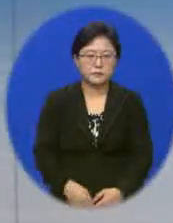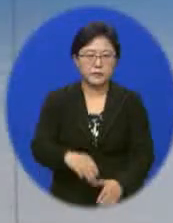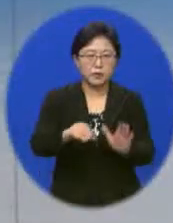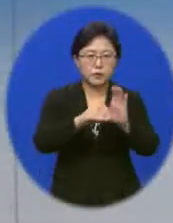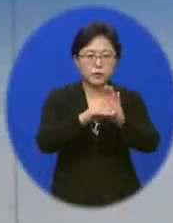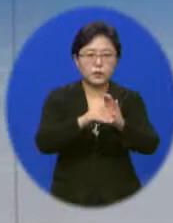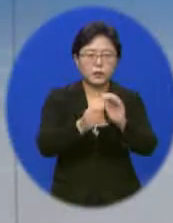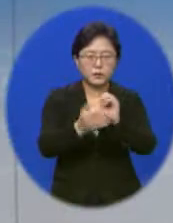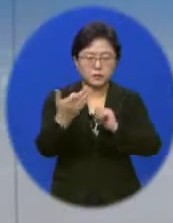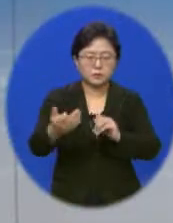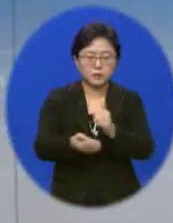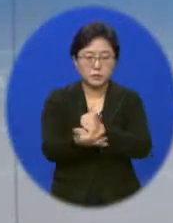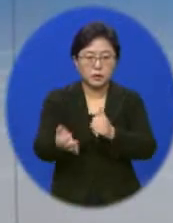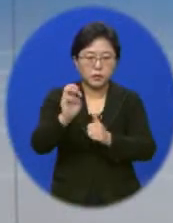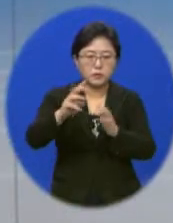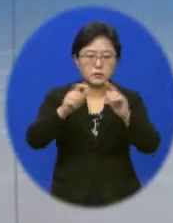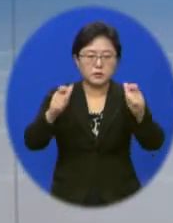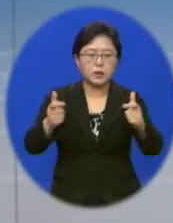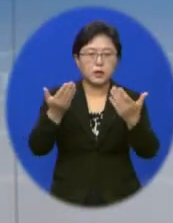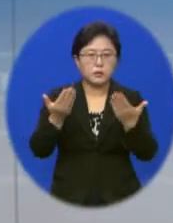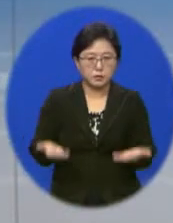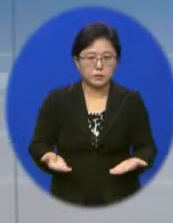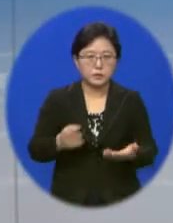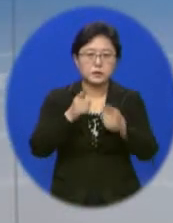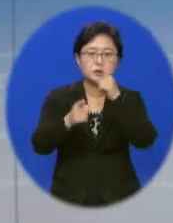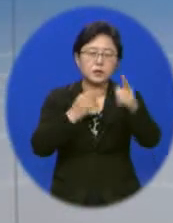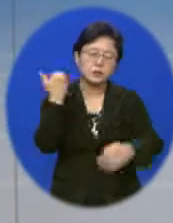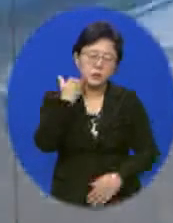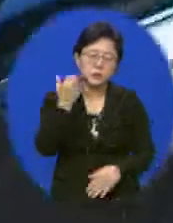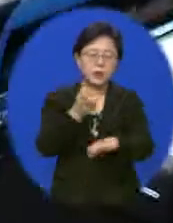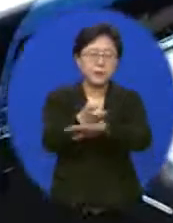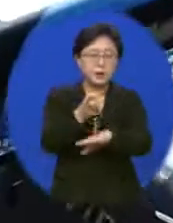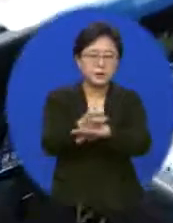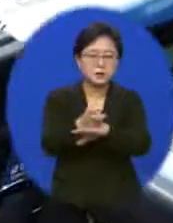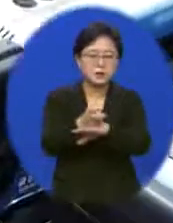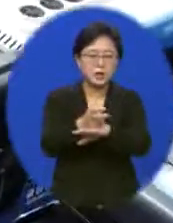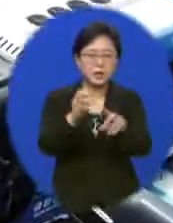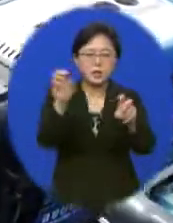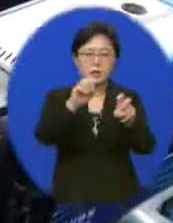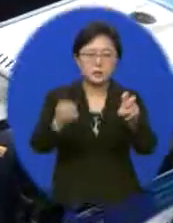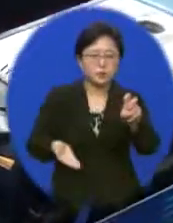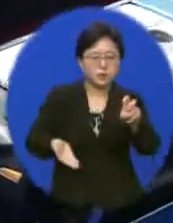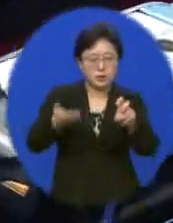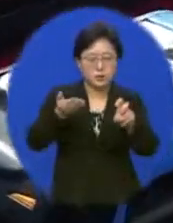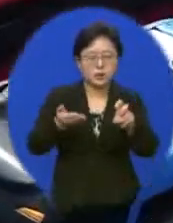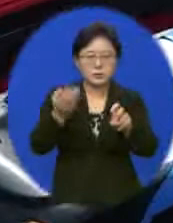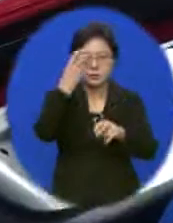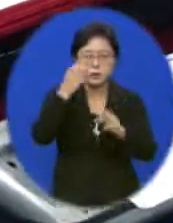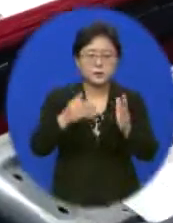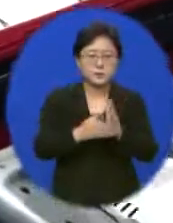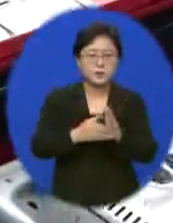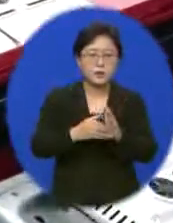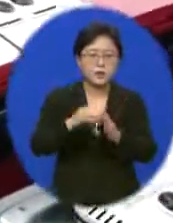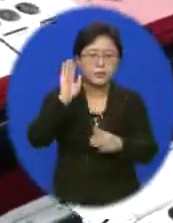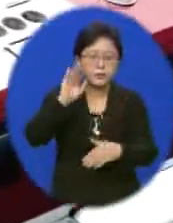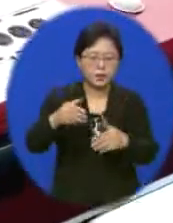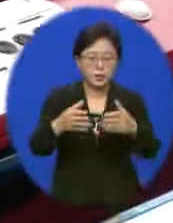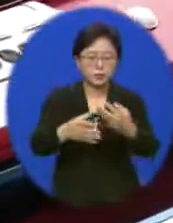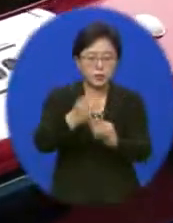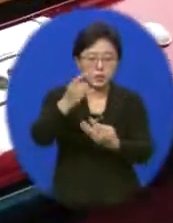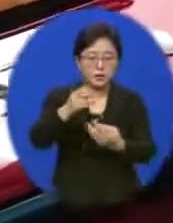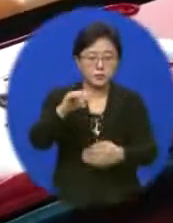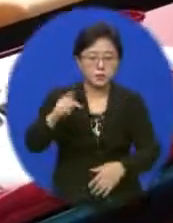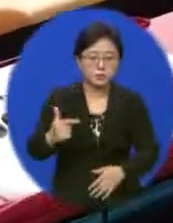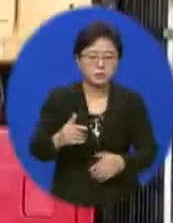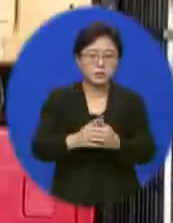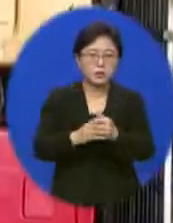코로나19 여파로 광주 전남 지역에서 휴업을 신청한 전세버스 비율이 20%를 넘어서고 있습니다. 미래통합당 김상훈